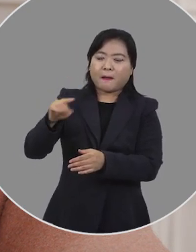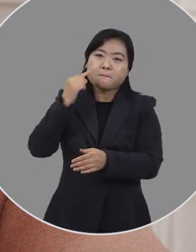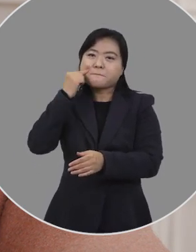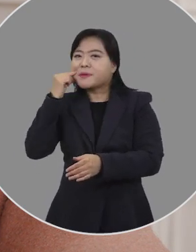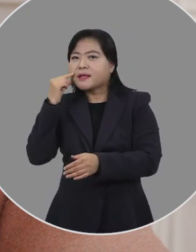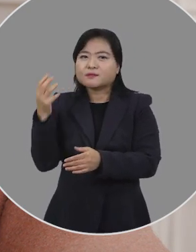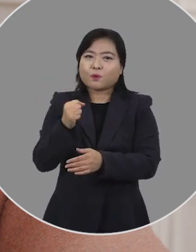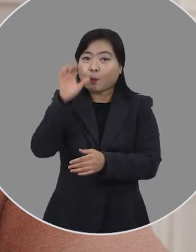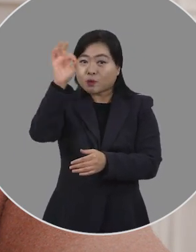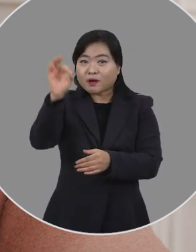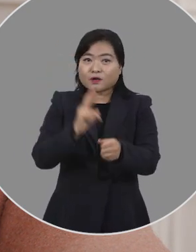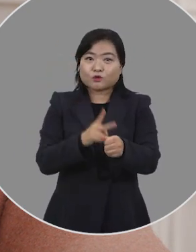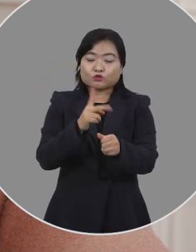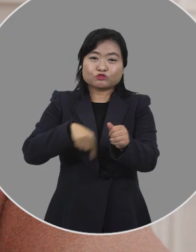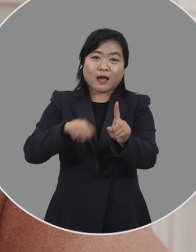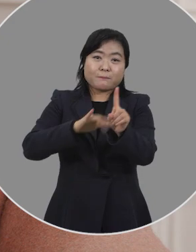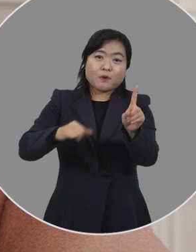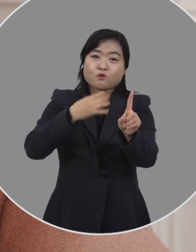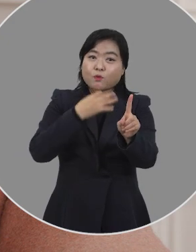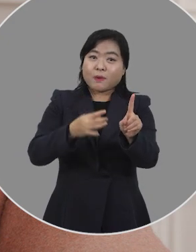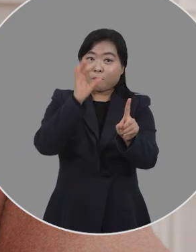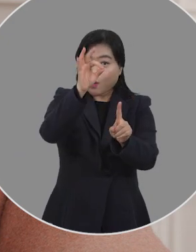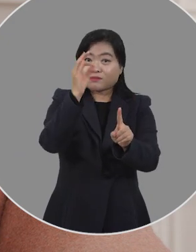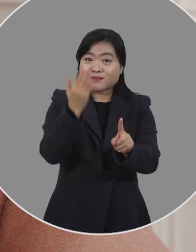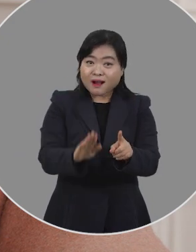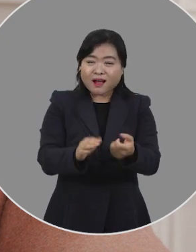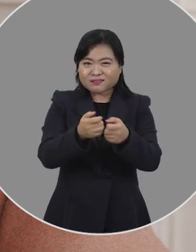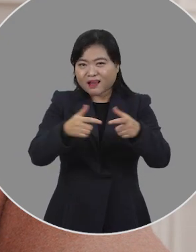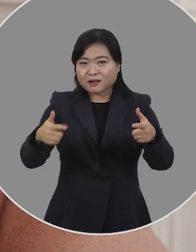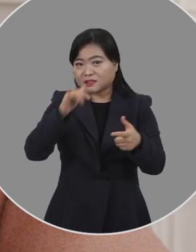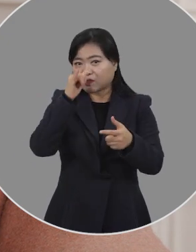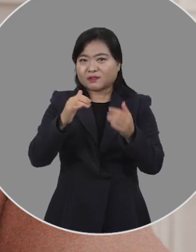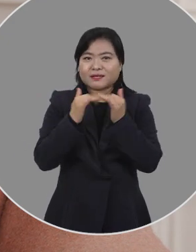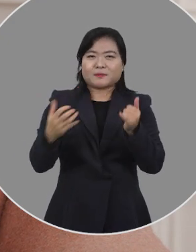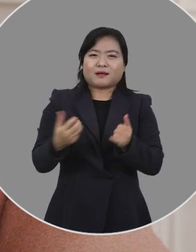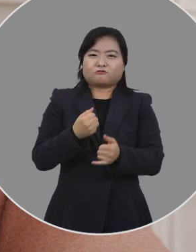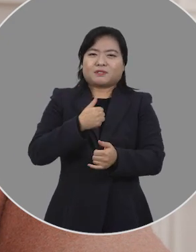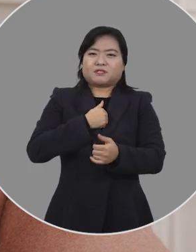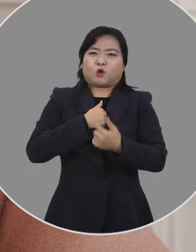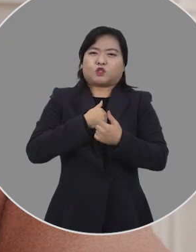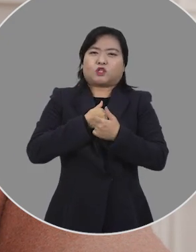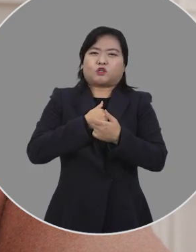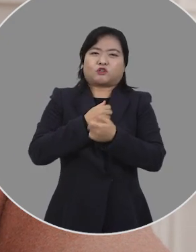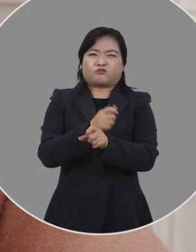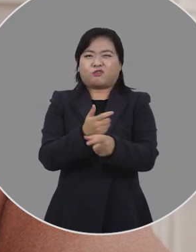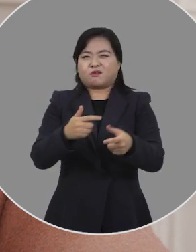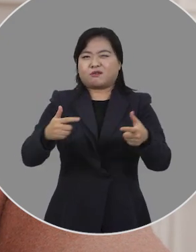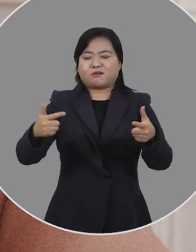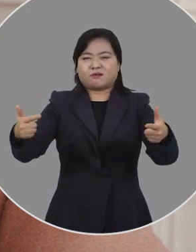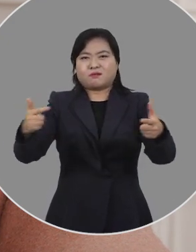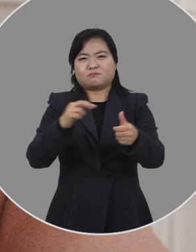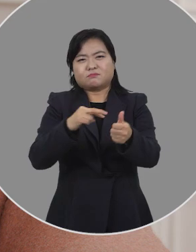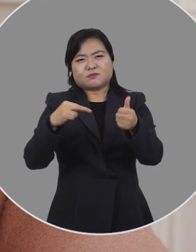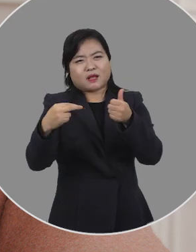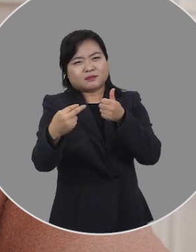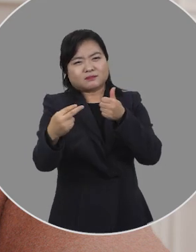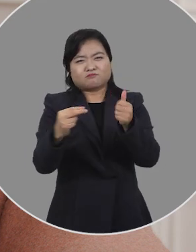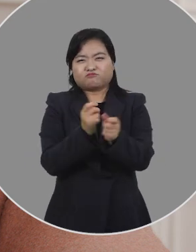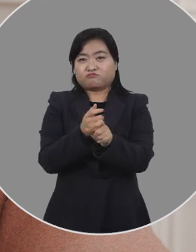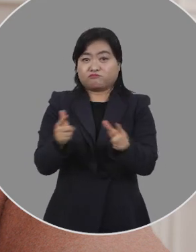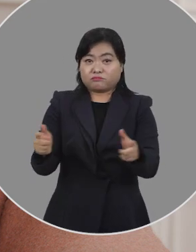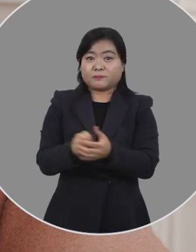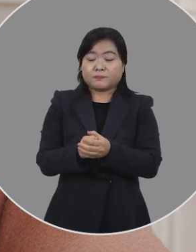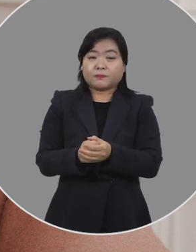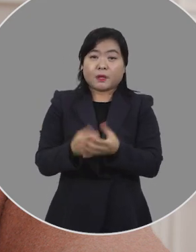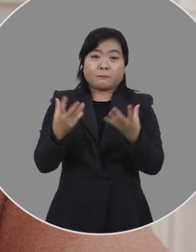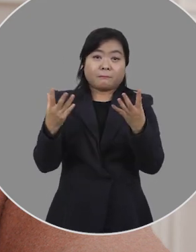중에 하나로 보는가, 굉장히 다양하게 있을 수 있잖아요. 그러니까 사람이 가지고 있는 정체성이라는 게 이렇게 다측면적이고 다차원적인데 지금